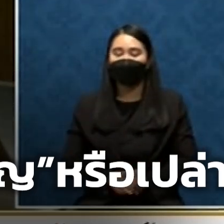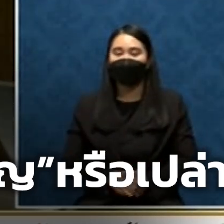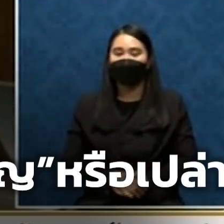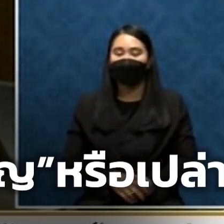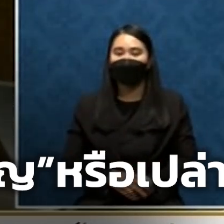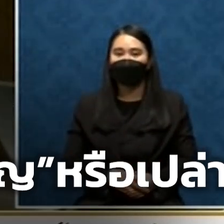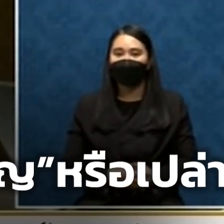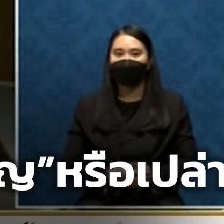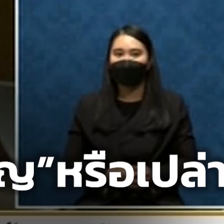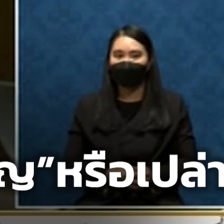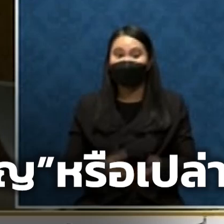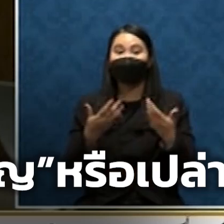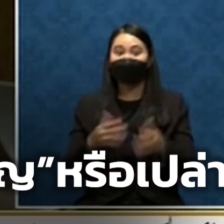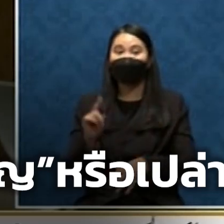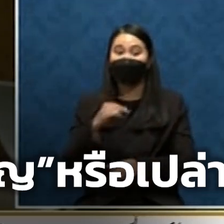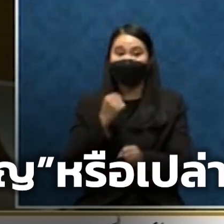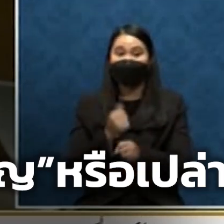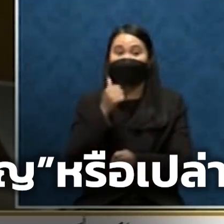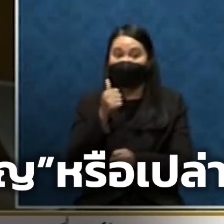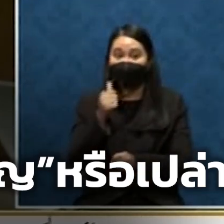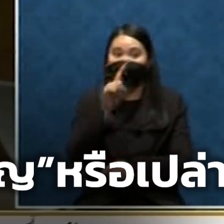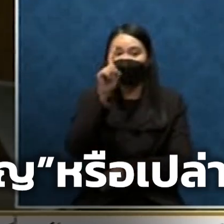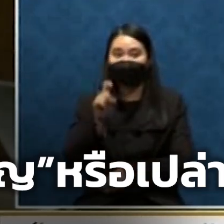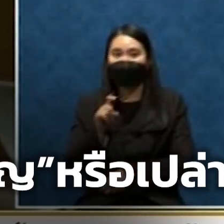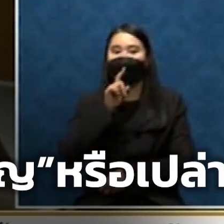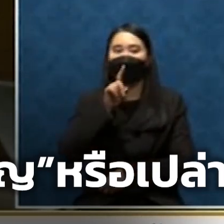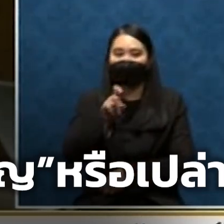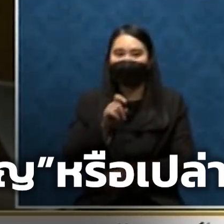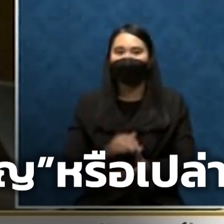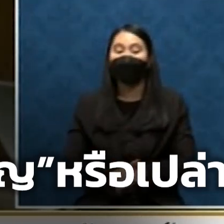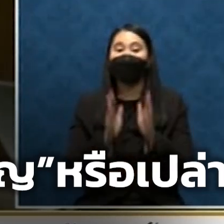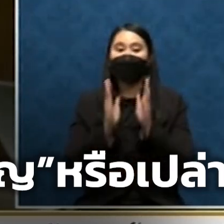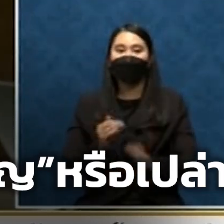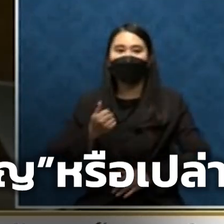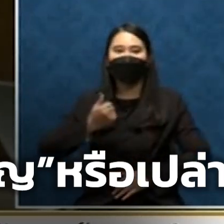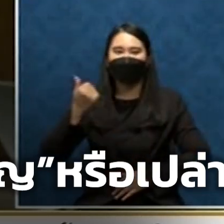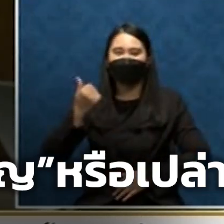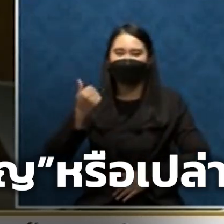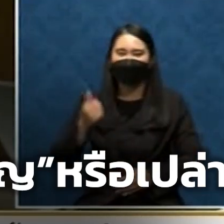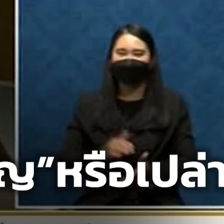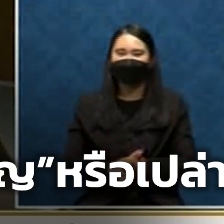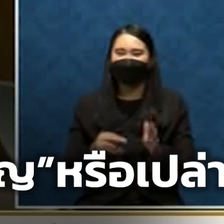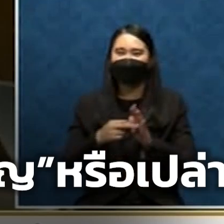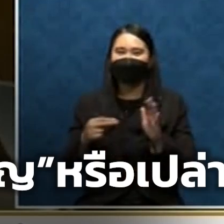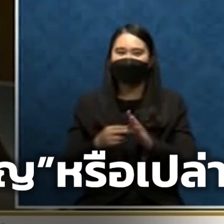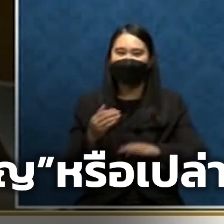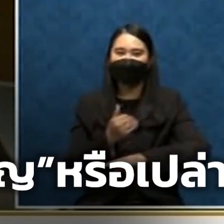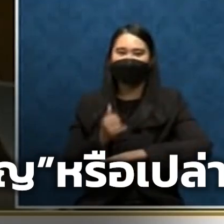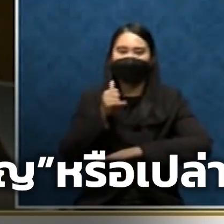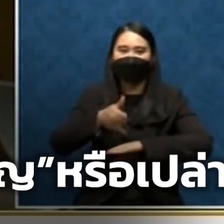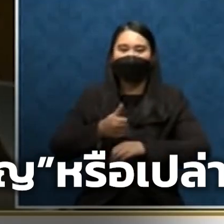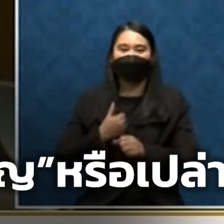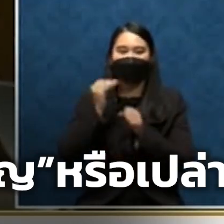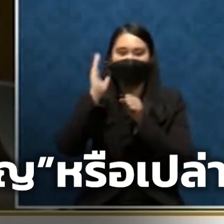ไปกว่านั้นมันได้ด้วยหรือครับกับการที่ผู้พิพากษาคนอื่นที่ไม่ได้ขึ้นบัลลังก์พิจารณา